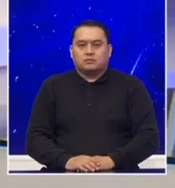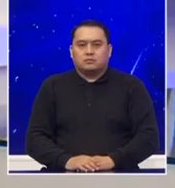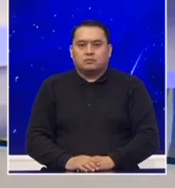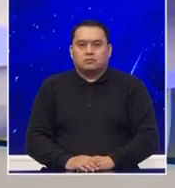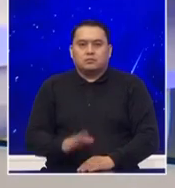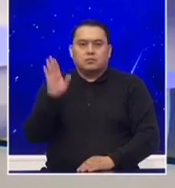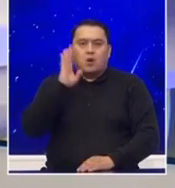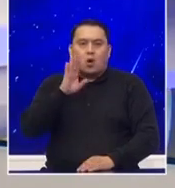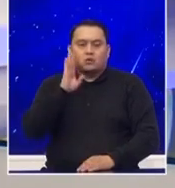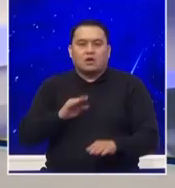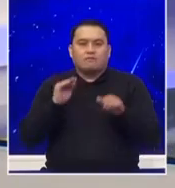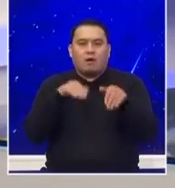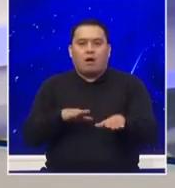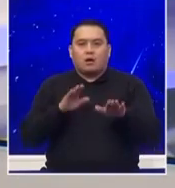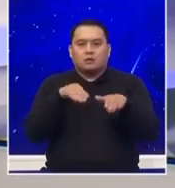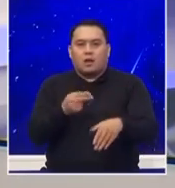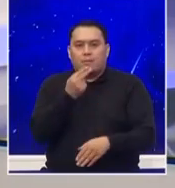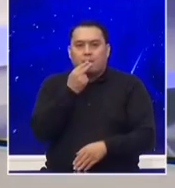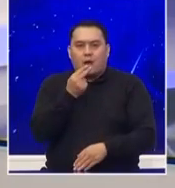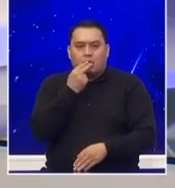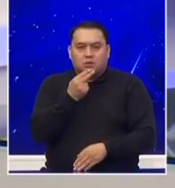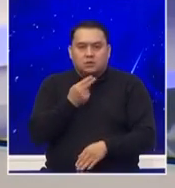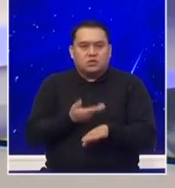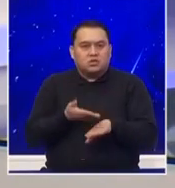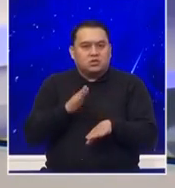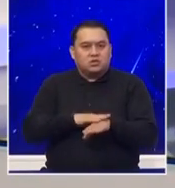Морская вода вместо еды. Мадагаскар столкнулся с самой